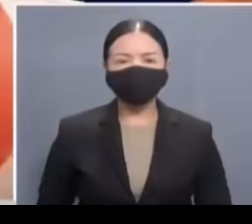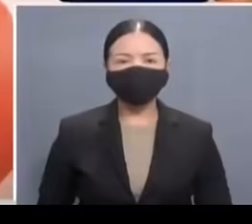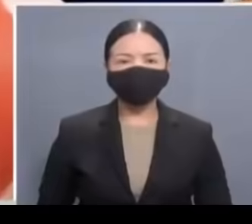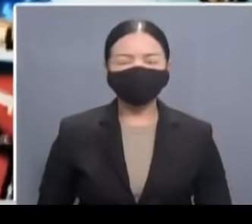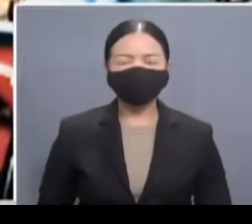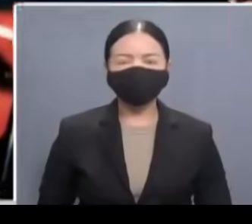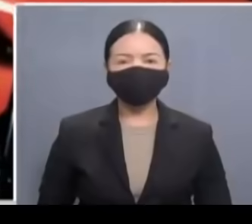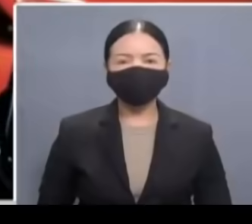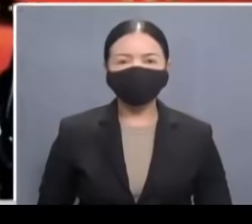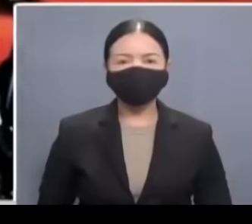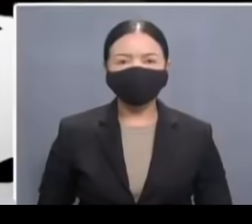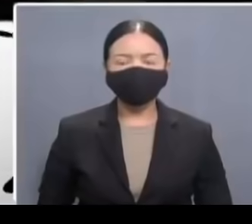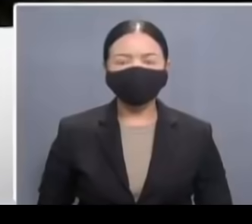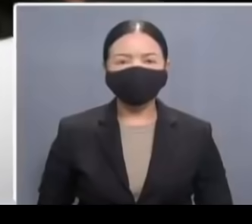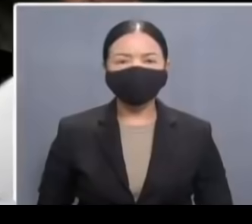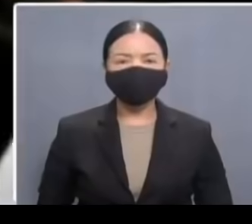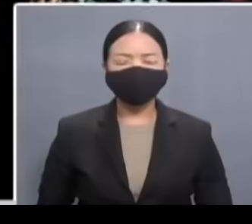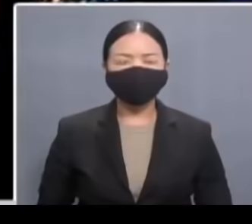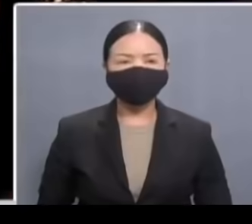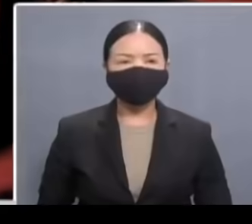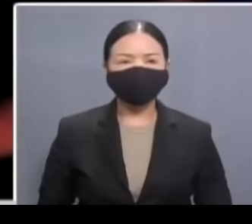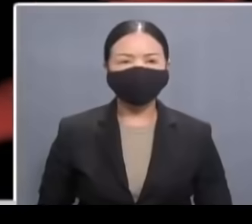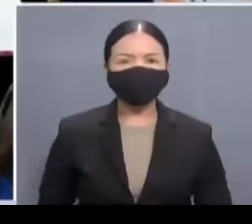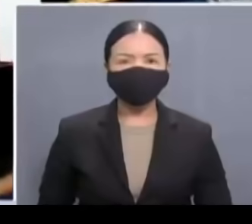ม.คพ.ย